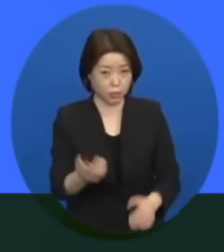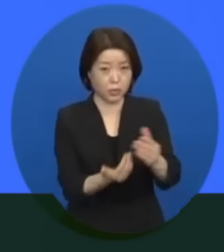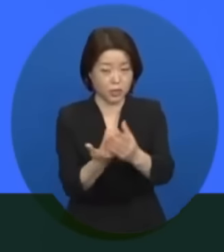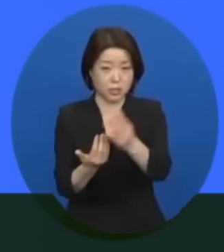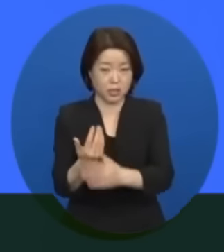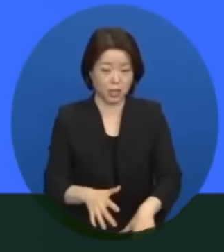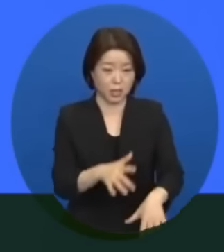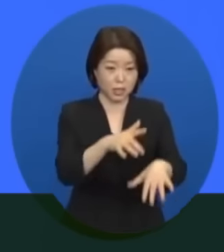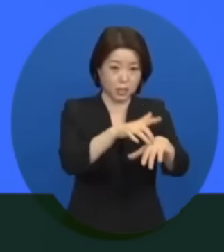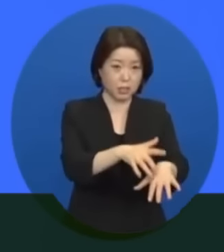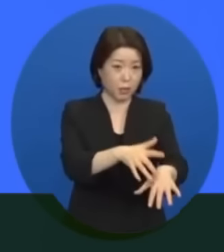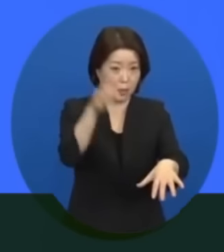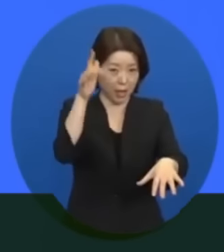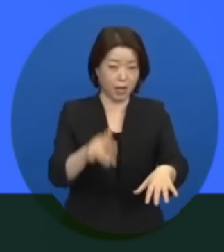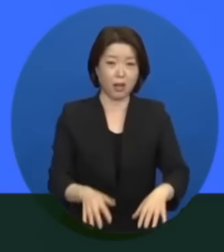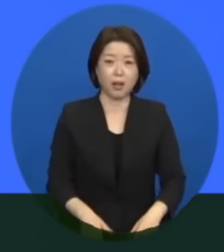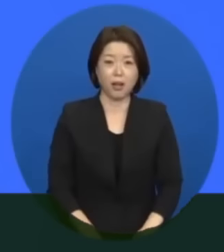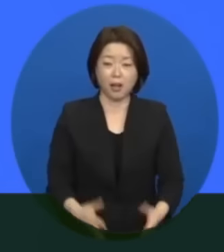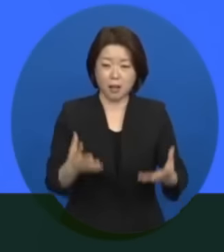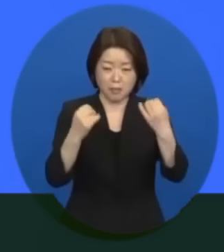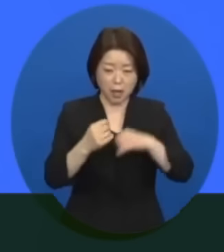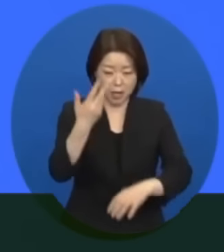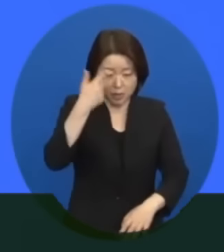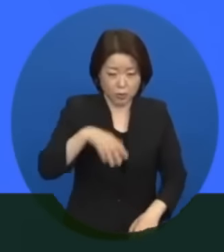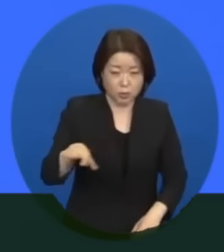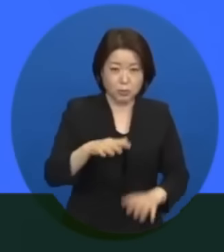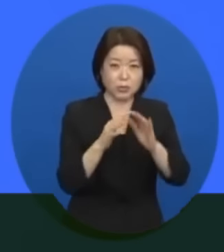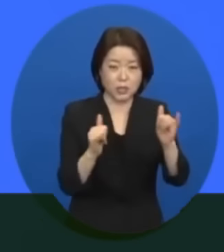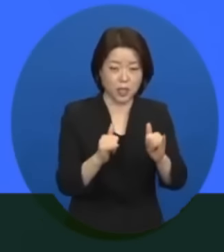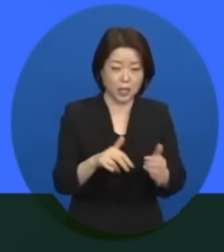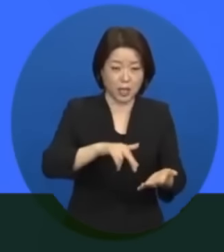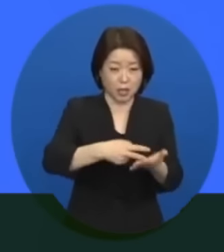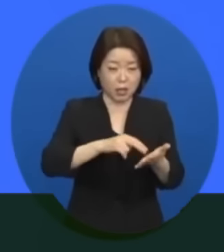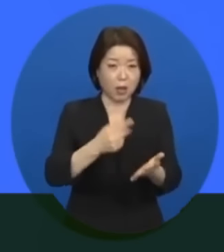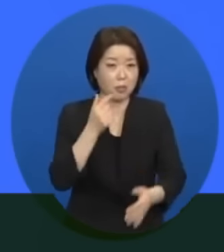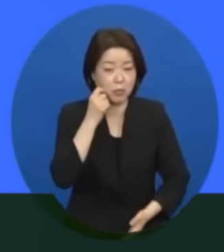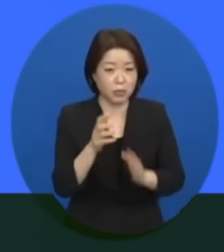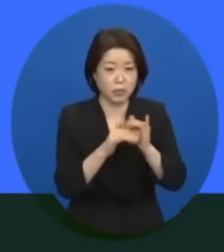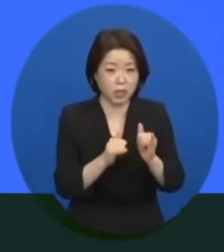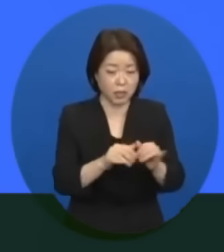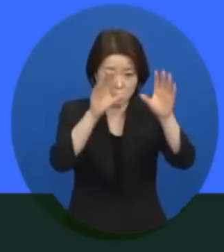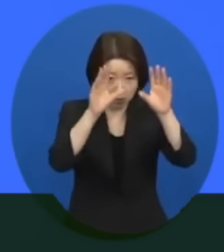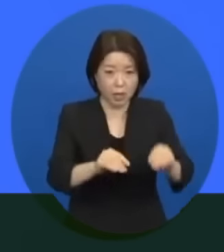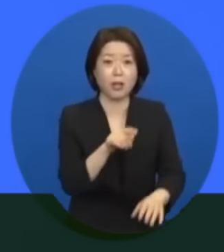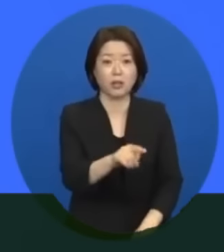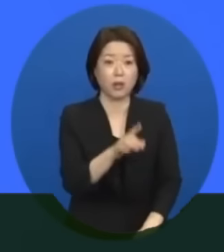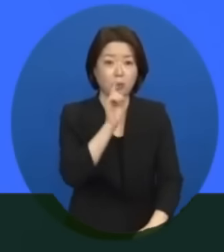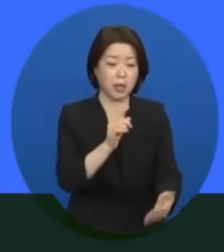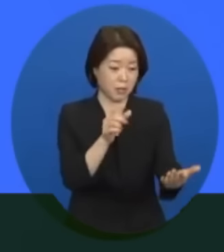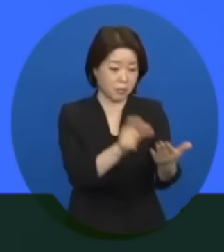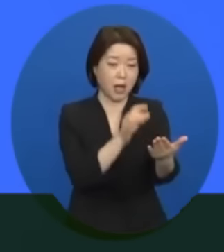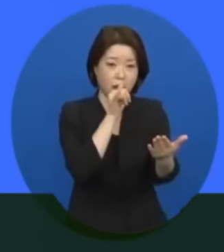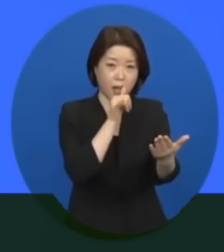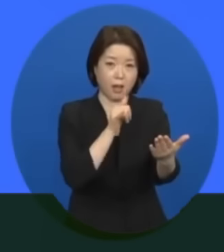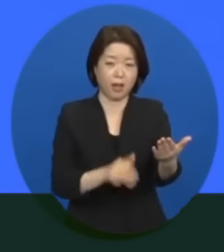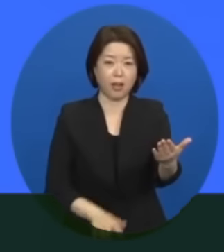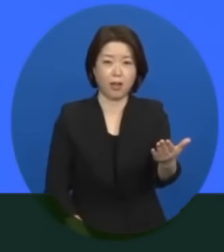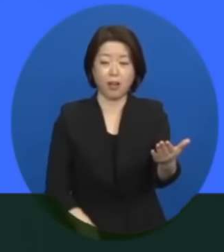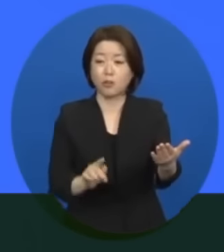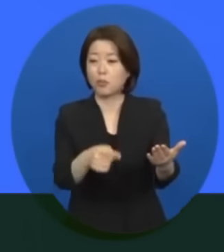귀신이 떠나가고 많은 중풍병자와 못걷는 사람이 나왔다라고 돼 있어요 그러면 사실이